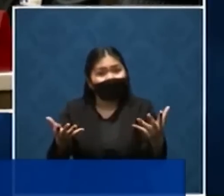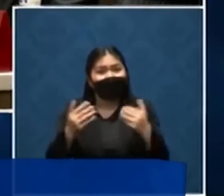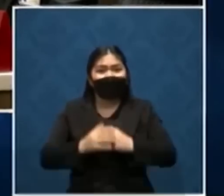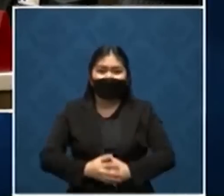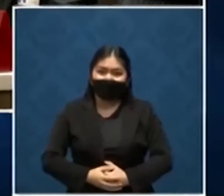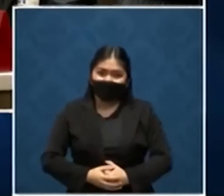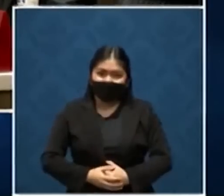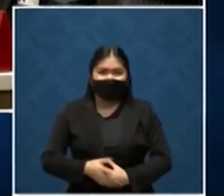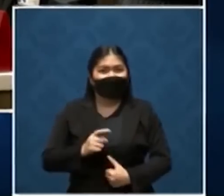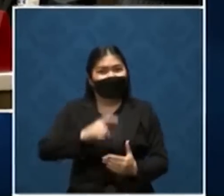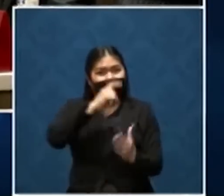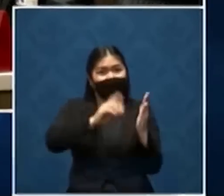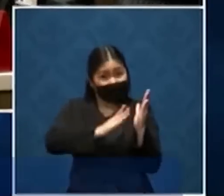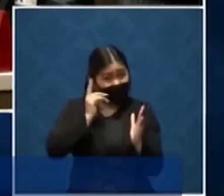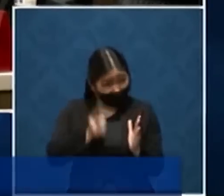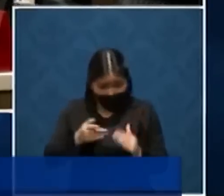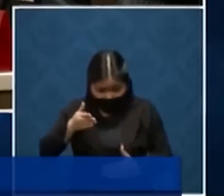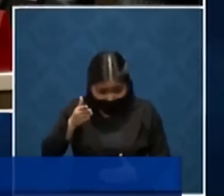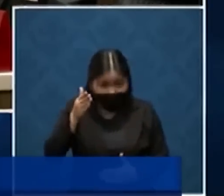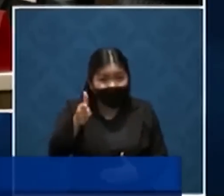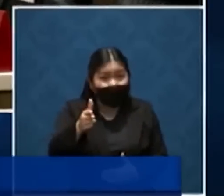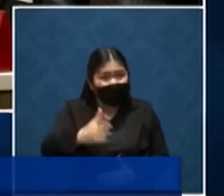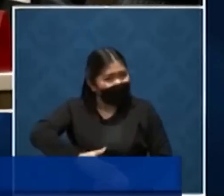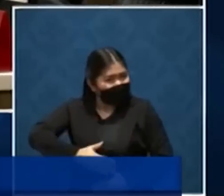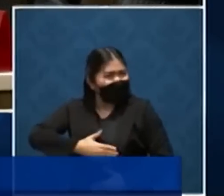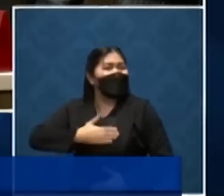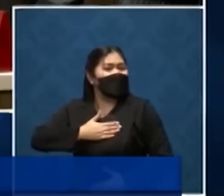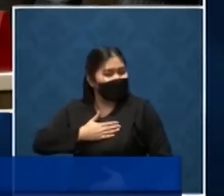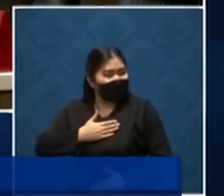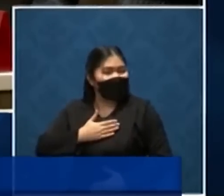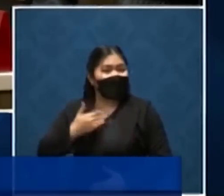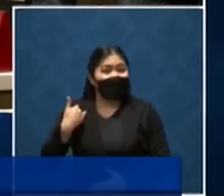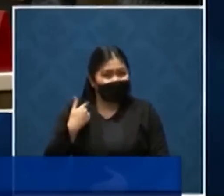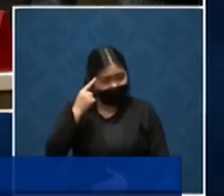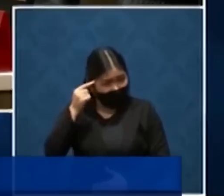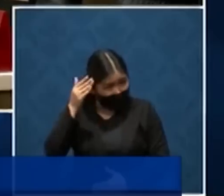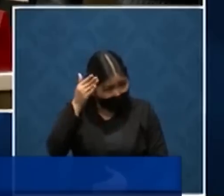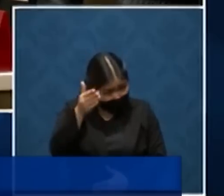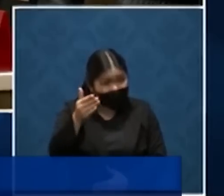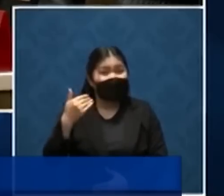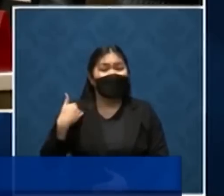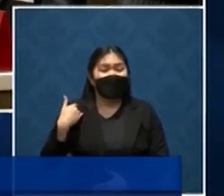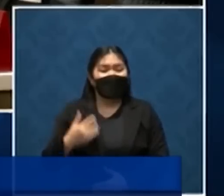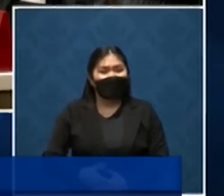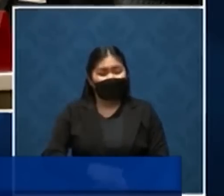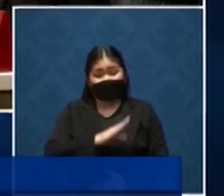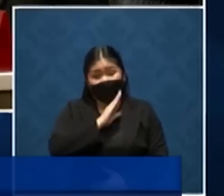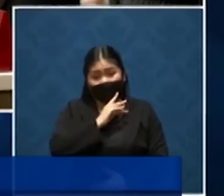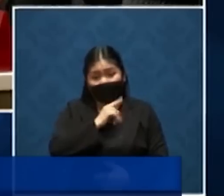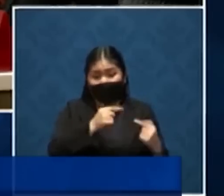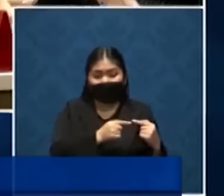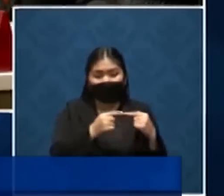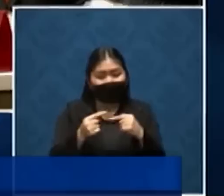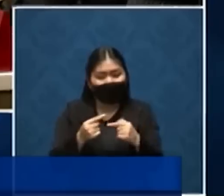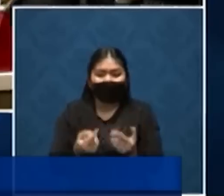ประเทศต้องไปต่อครับไปต่ออย่างมีศักดิ์ศรีอย่างมีอนาคตและอย่างมีความหมายไม่ใช่ไปต่อสำ